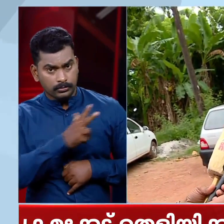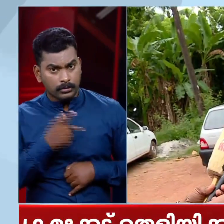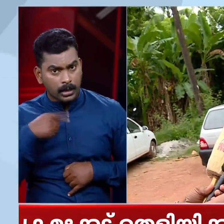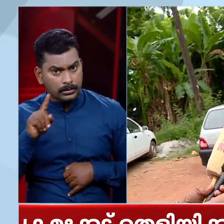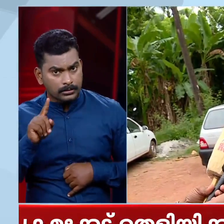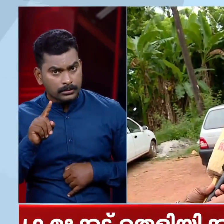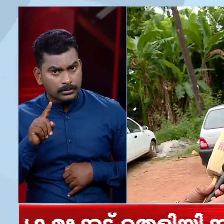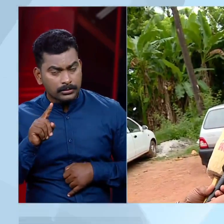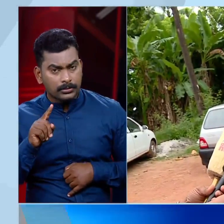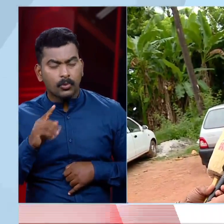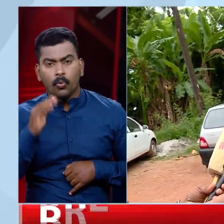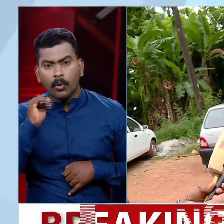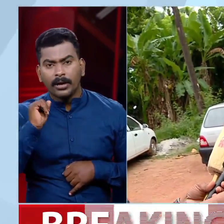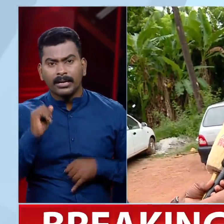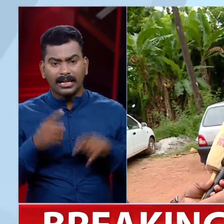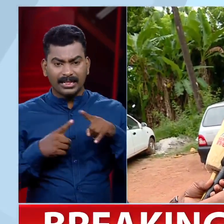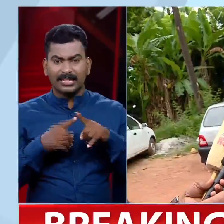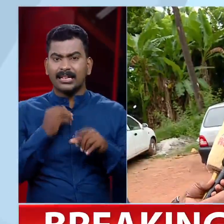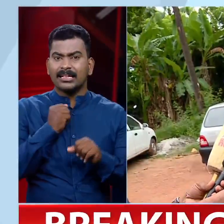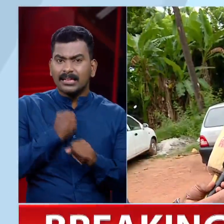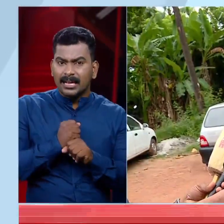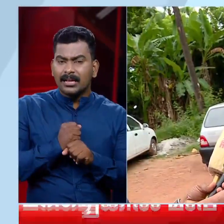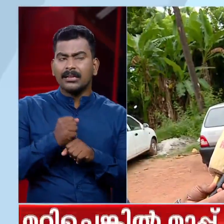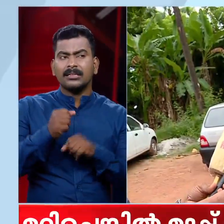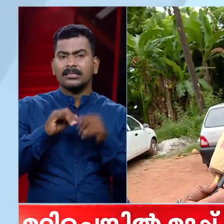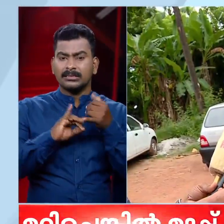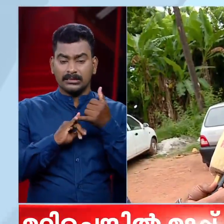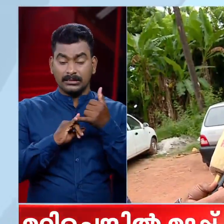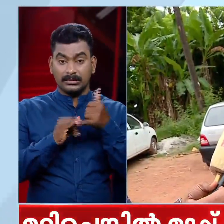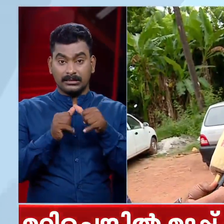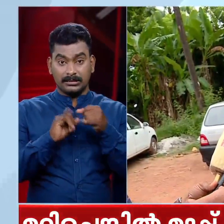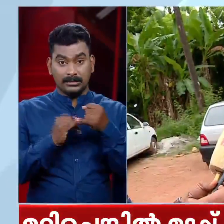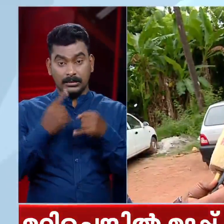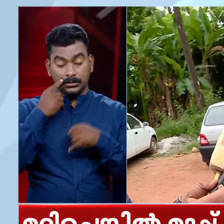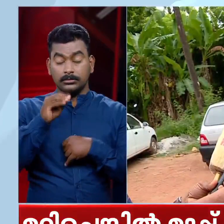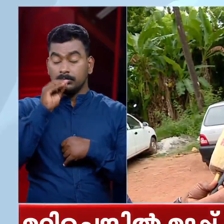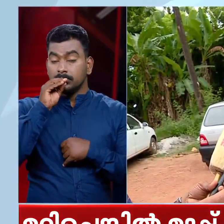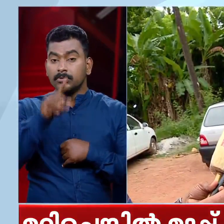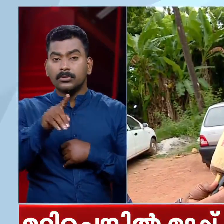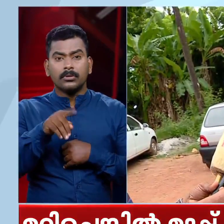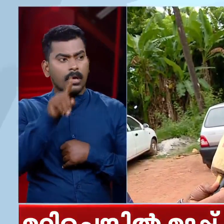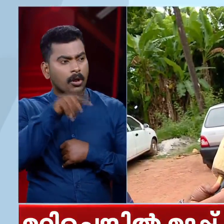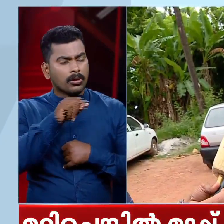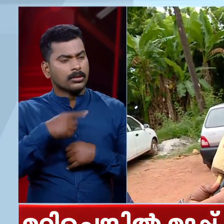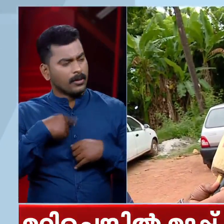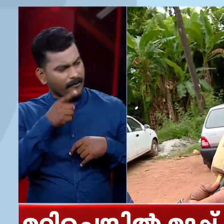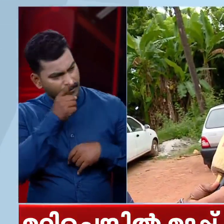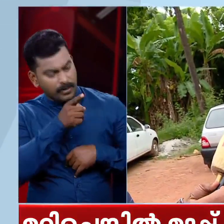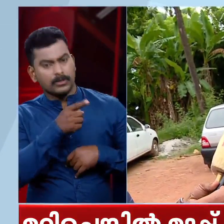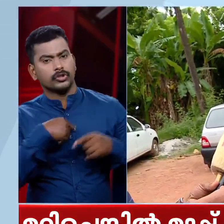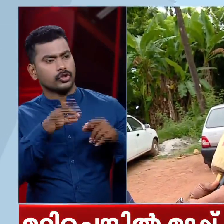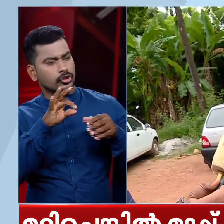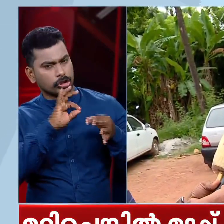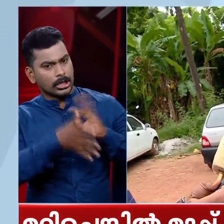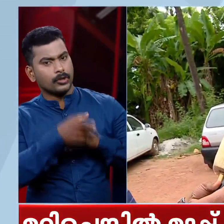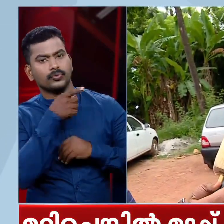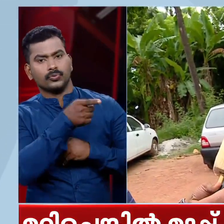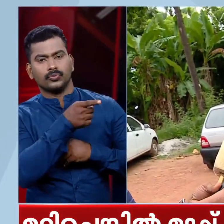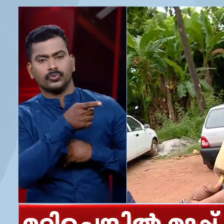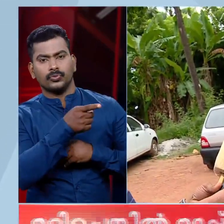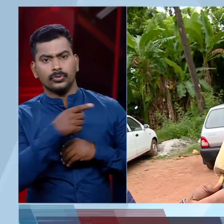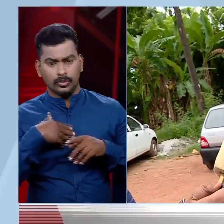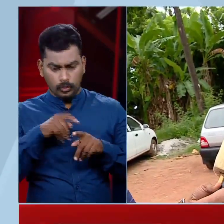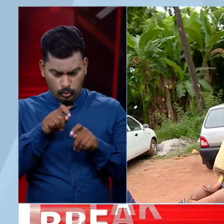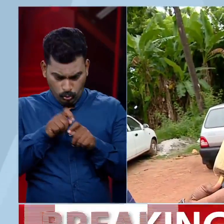കാരണം തെലങ്കാനയിലെക്കുറിച്ച് തെറ്റിദ്ധാരണാജനകമായൊരു വാർത്ത പരത്തിയതിന് അദ്ദേഹത്തെ ഞാൻ വെല്ലുവിളിക്കുന്നു. ഞാനാണ് അവിടുത്തെ പി